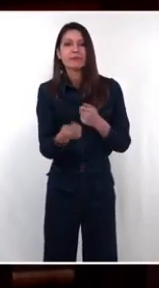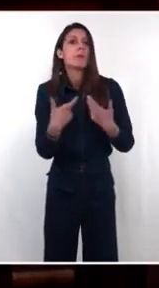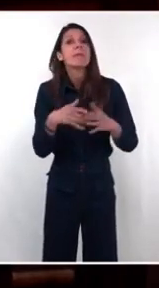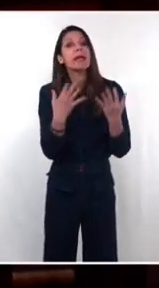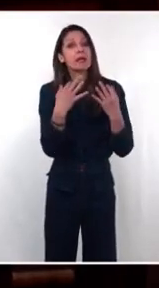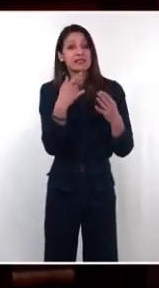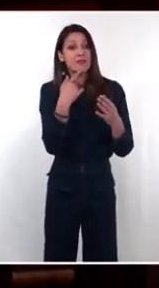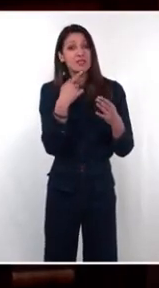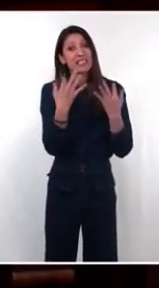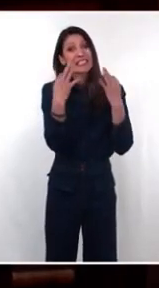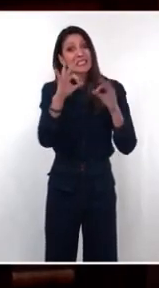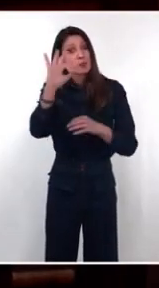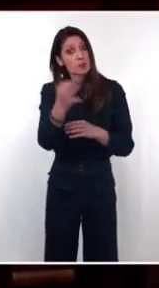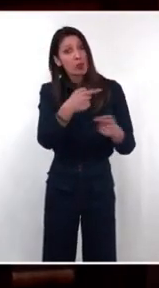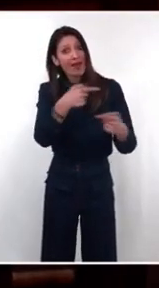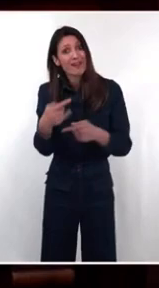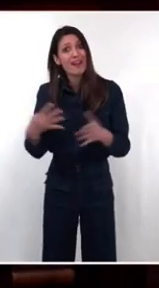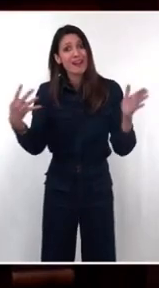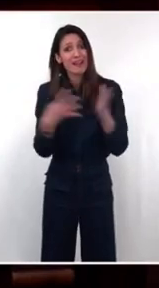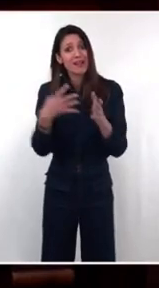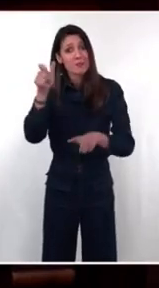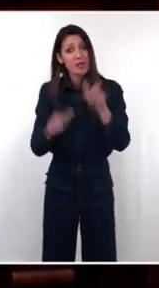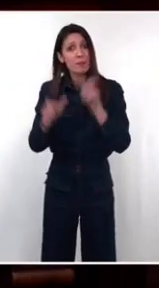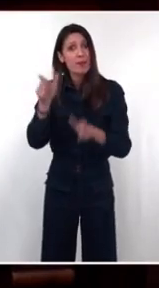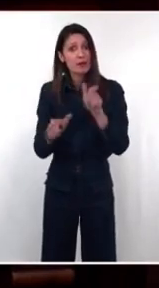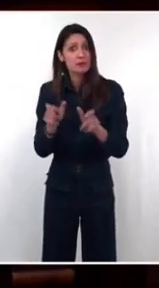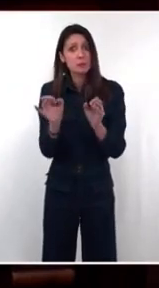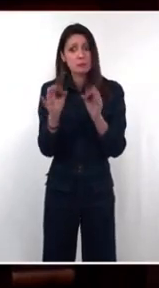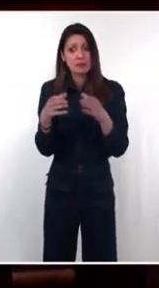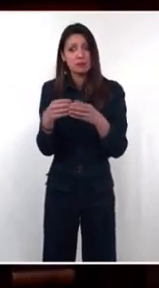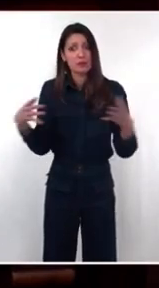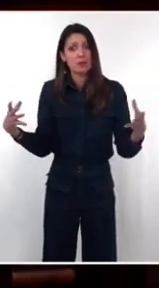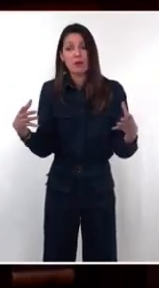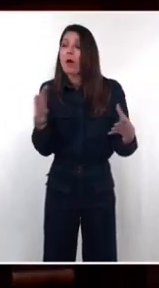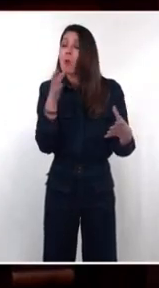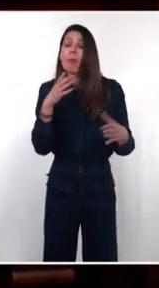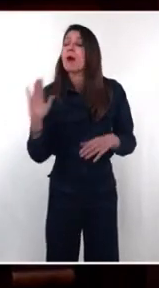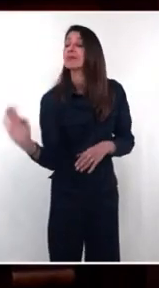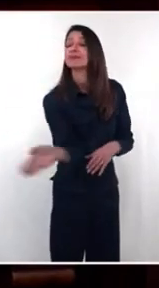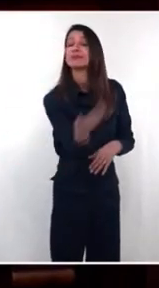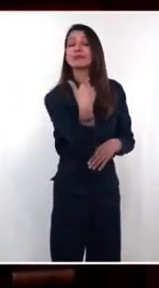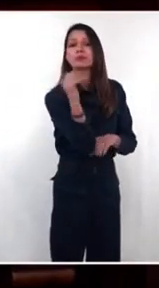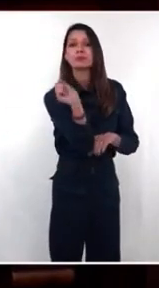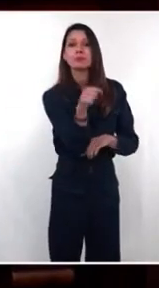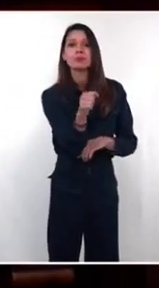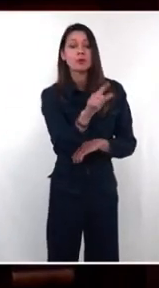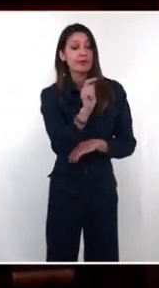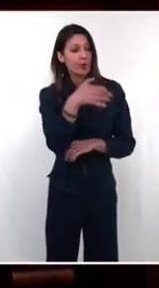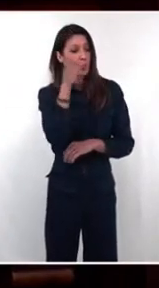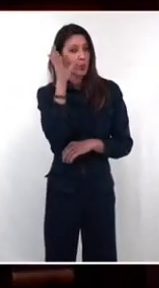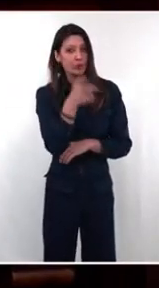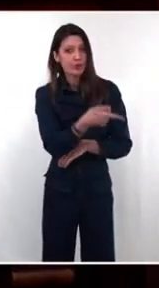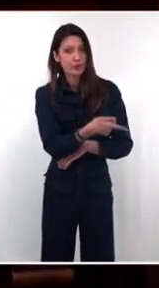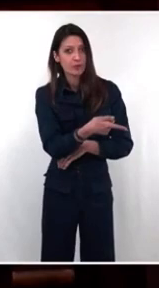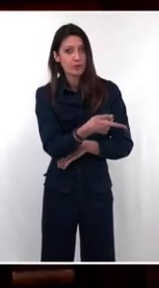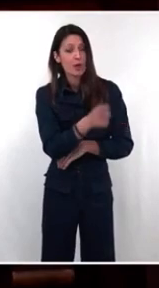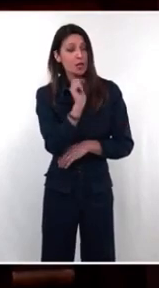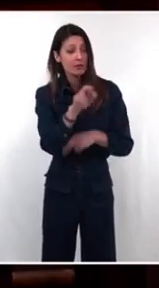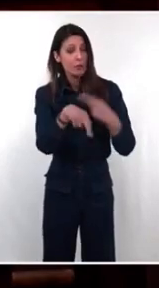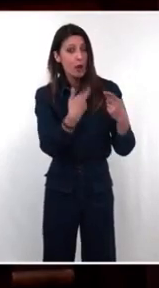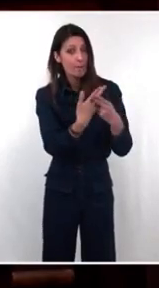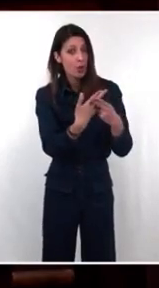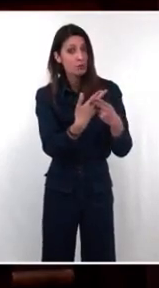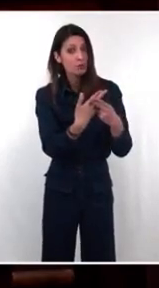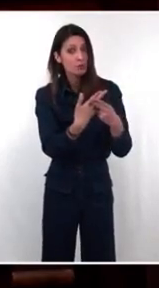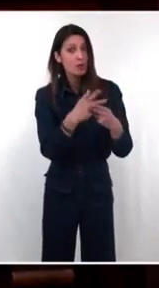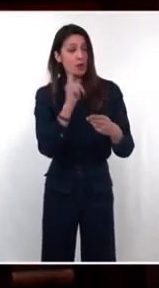4000 personnes, ça ne peut pas être balayé comme vous l'avez fait au conseil de quartier, monsieur le maire. Ça doit être entendu, ça doit être répondu et ça doit